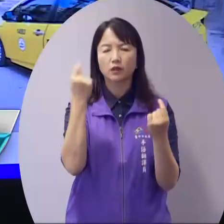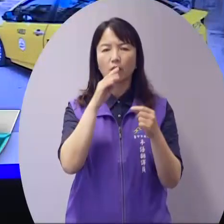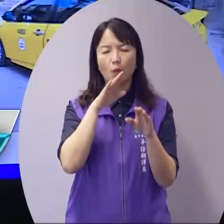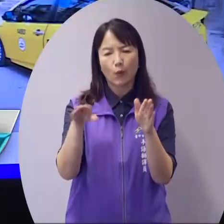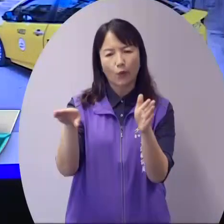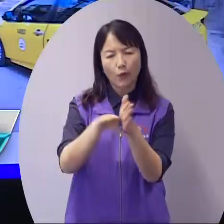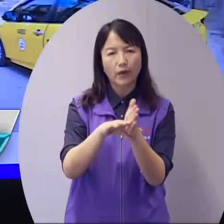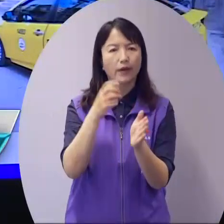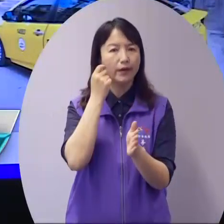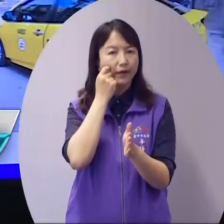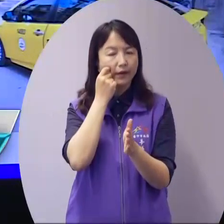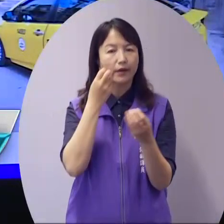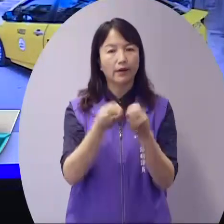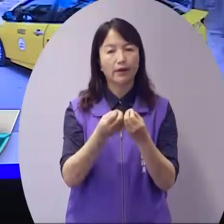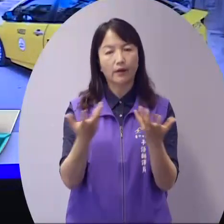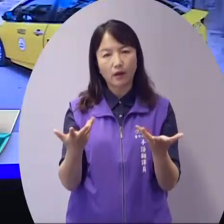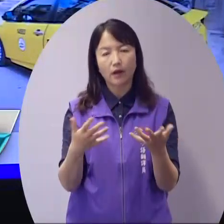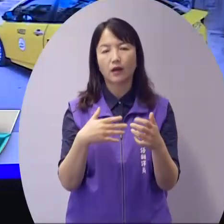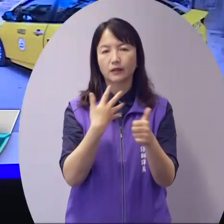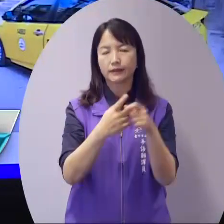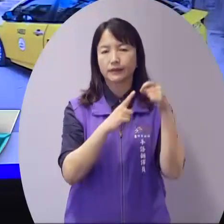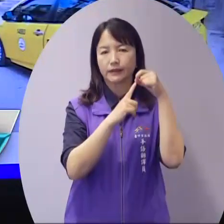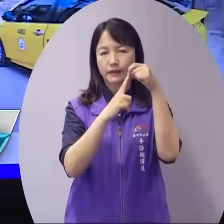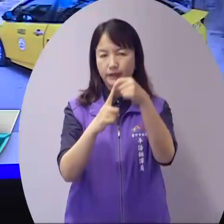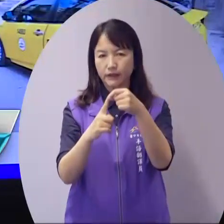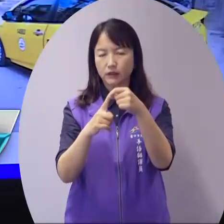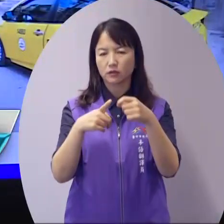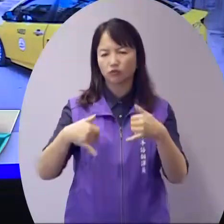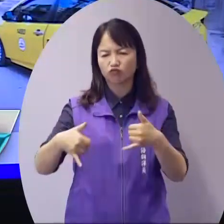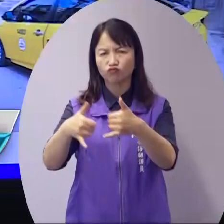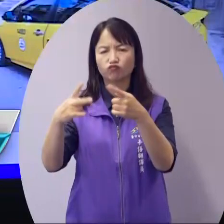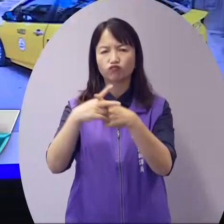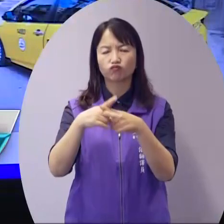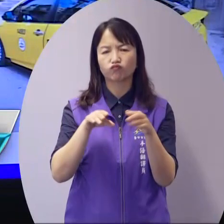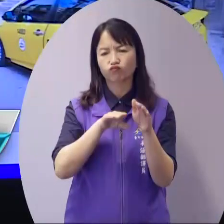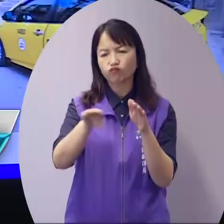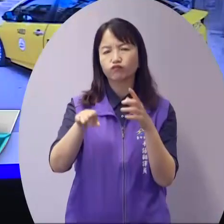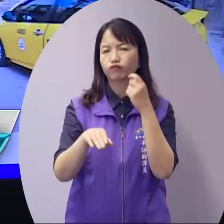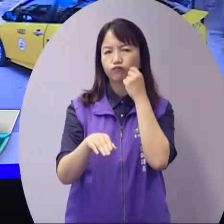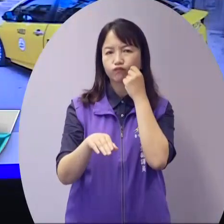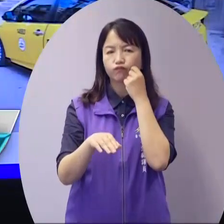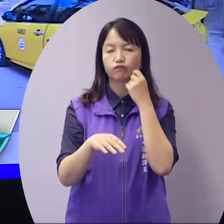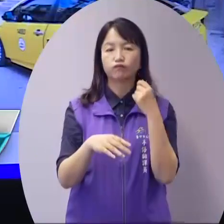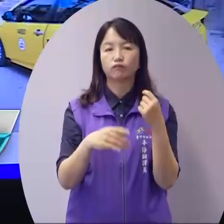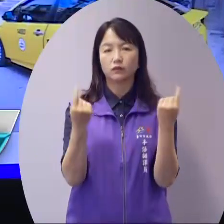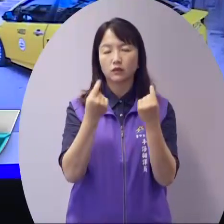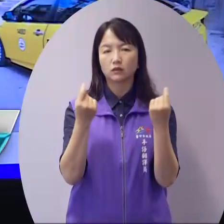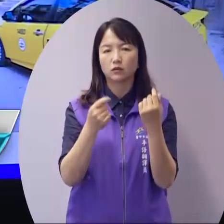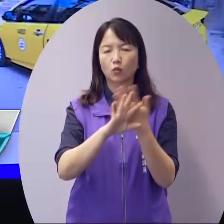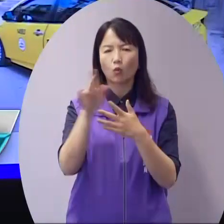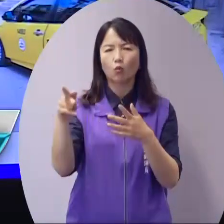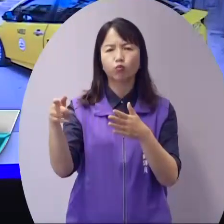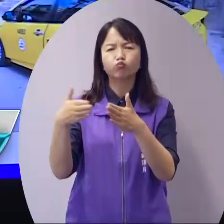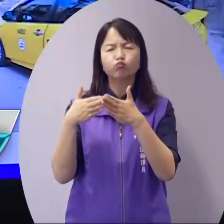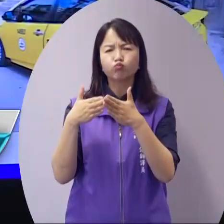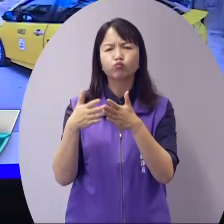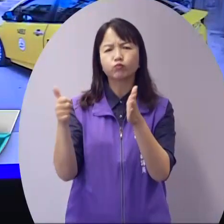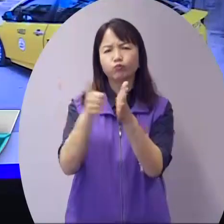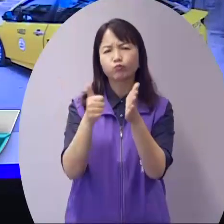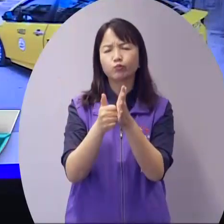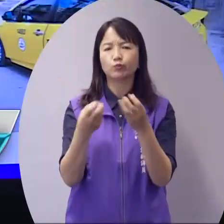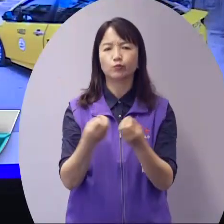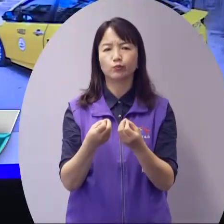靠的问题，所以就会让公车很多地方是进不去的，那哪怕是有一些相关的需求可能都无法满